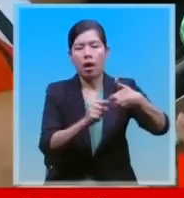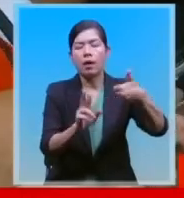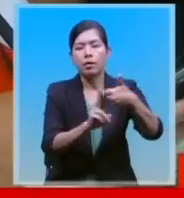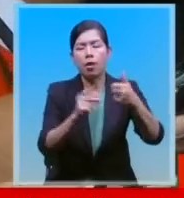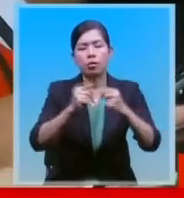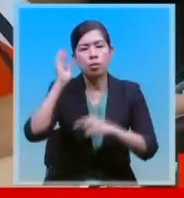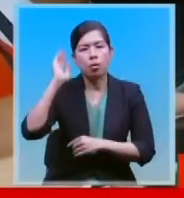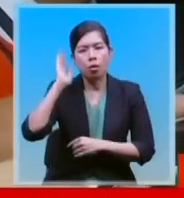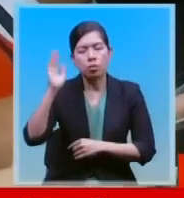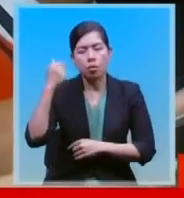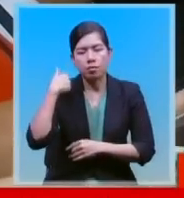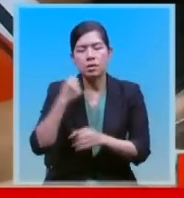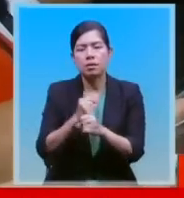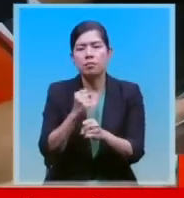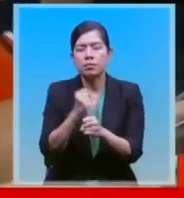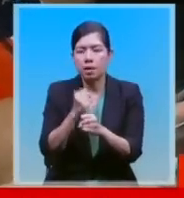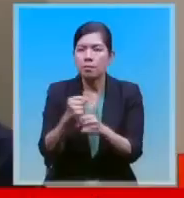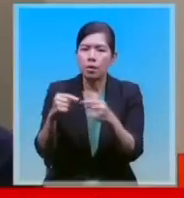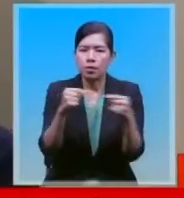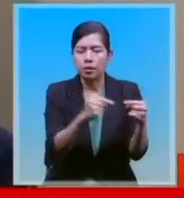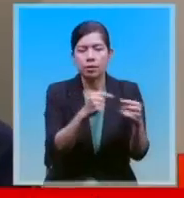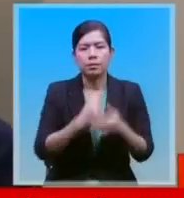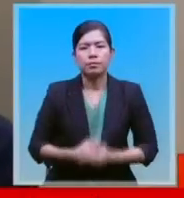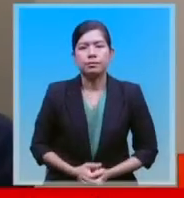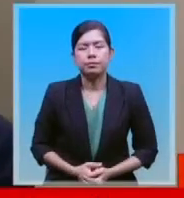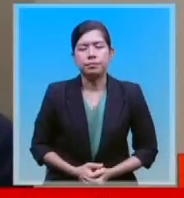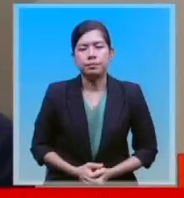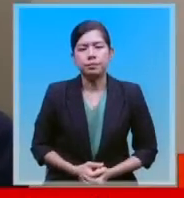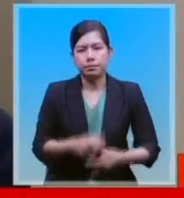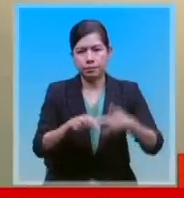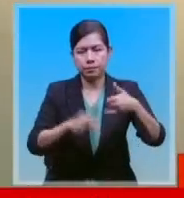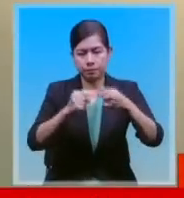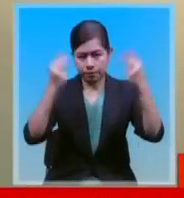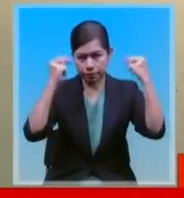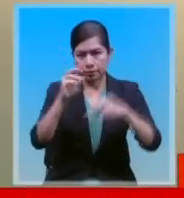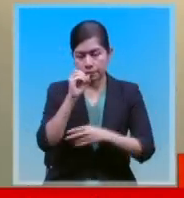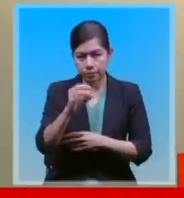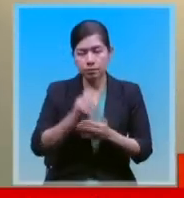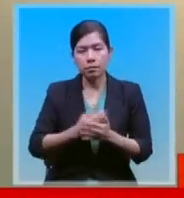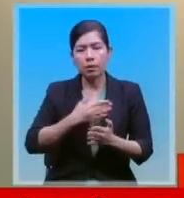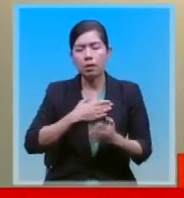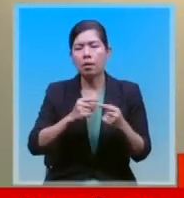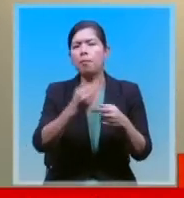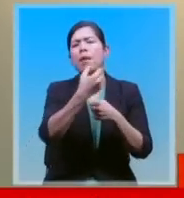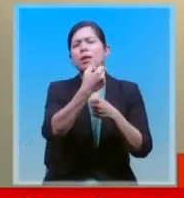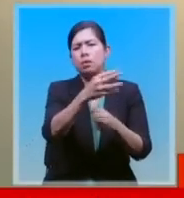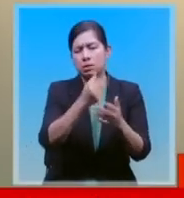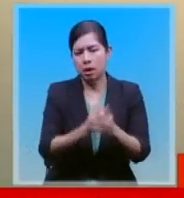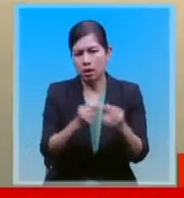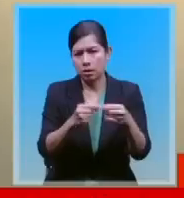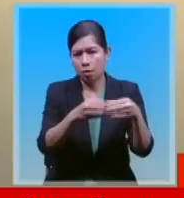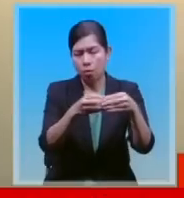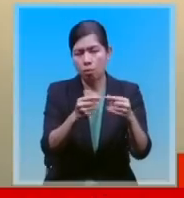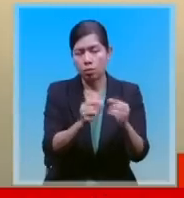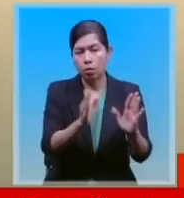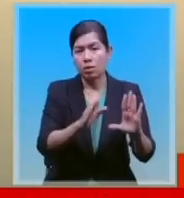รีปฏิบัติหน้าที่กันไปก่อนนายกรัฐมนตรียังบอกนะคะว่าส่วนตัวไม่สนใจประเด็นที่ผู้สมัครส.ส.บางจังหวั